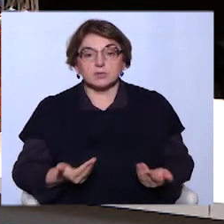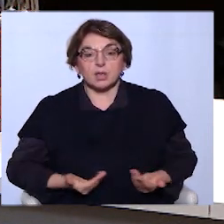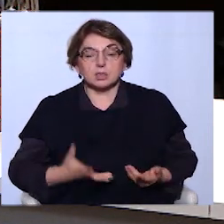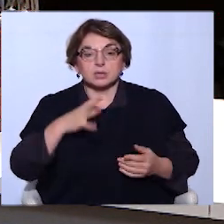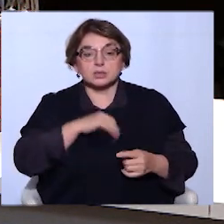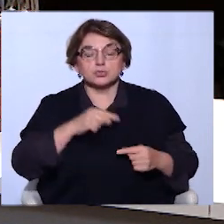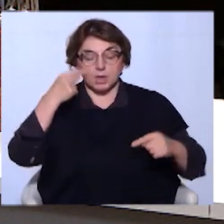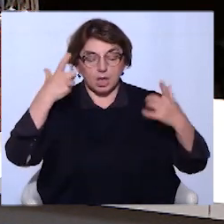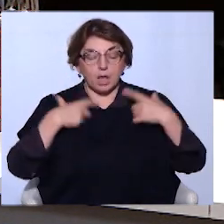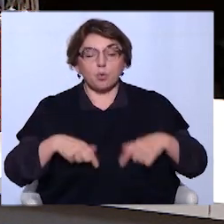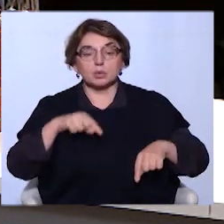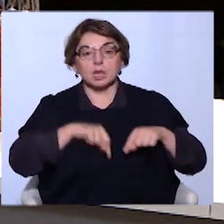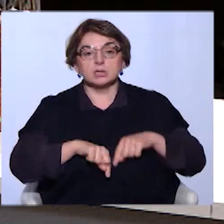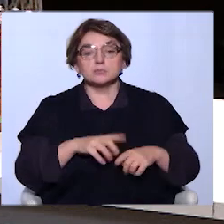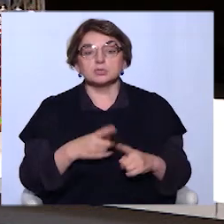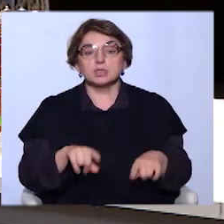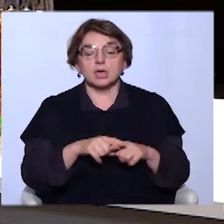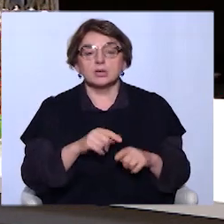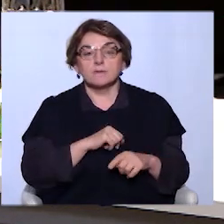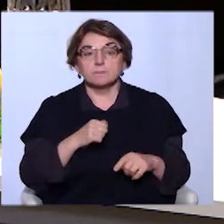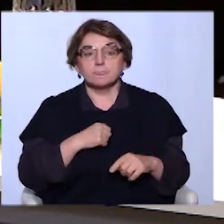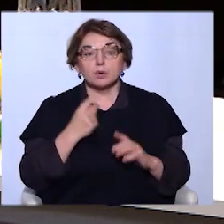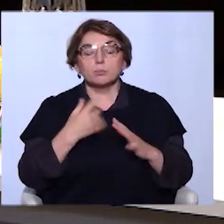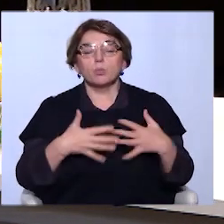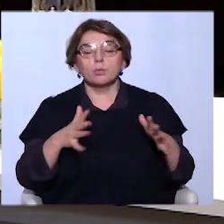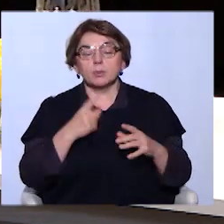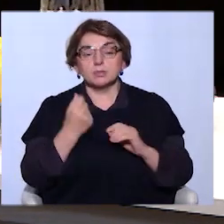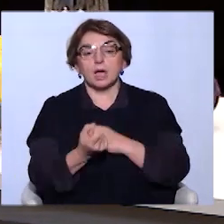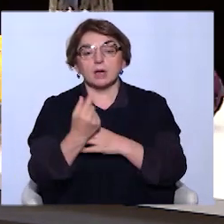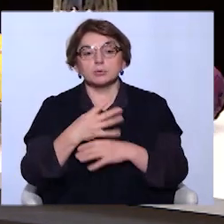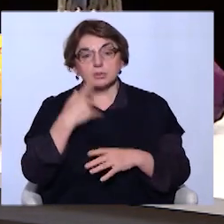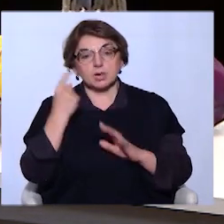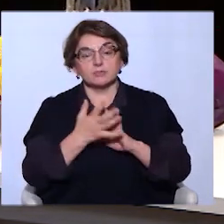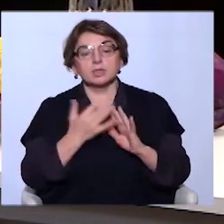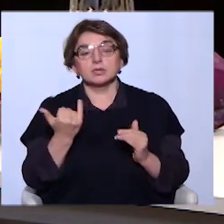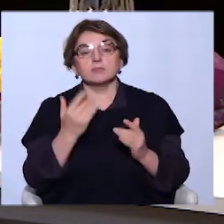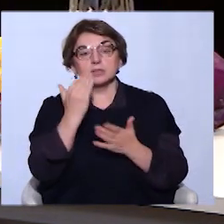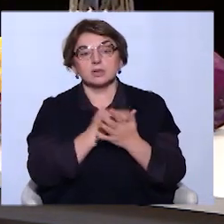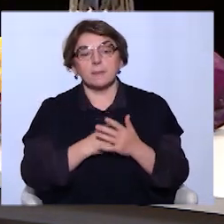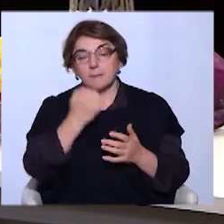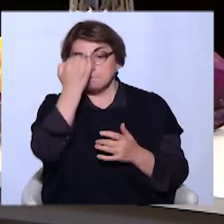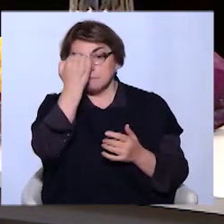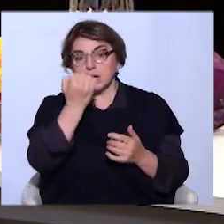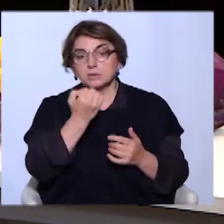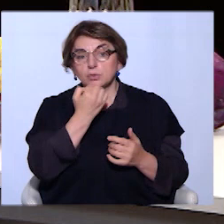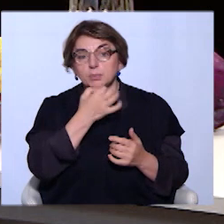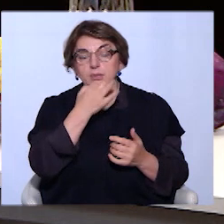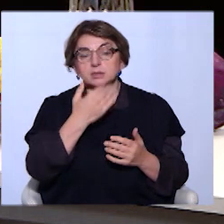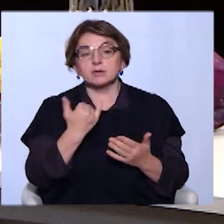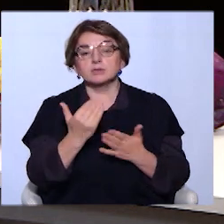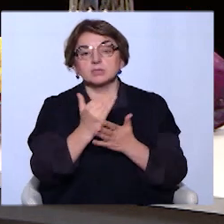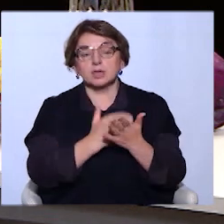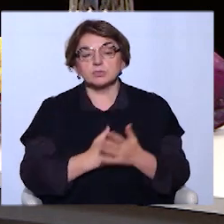ჩვენს ორგანიზმში, და კიდევ მეტი გავიგეთ აღმოჩენებით დღევანდელი გაკვეთილიდან. მე მინდა მადლობა გადაგიხადო